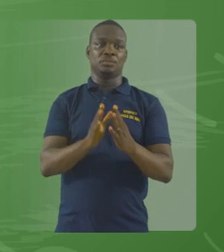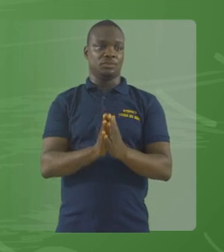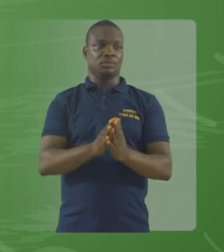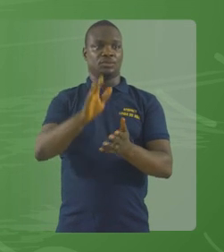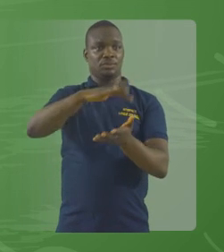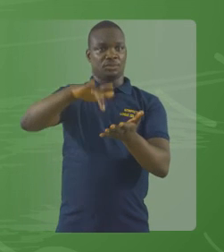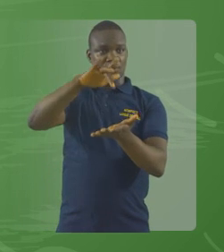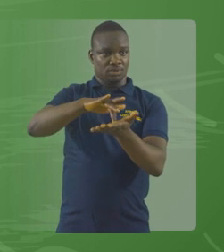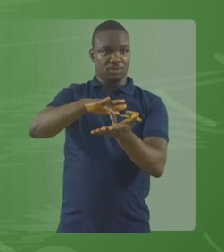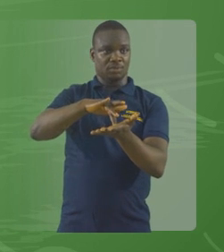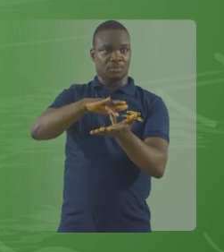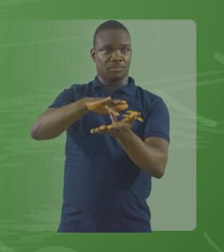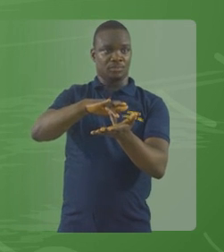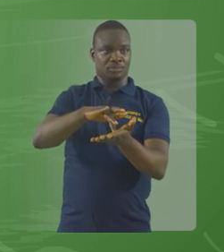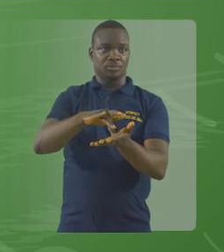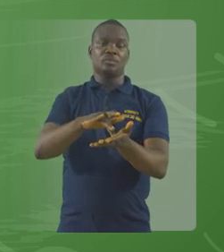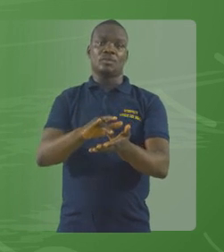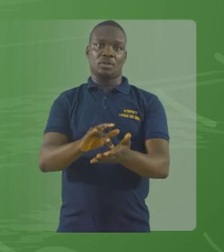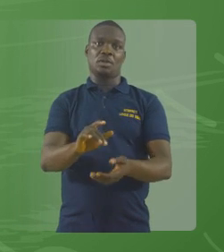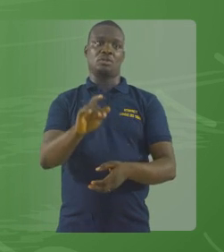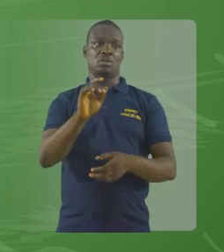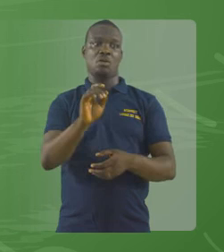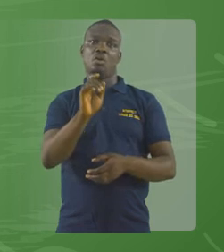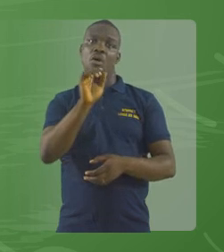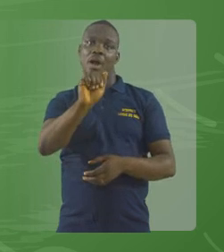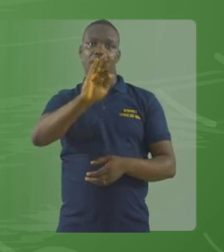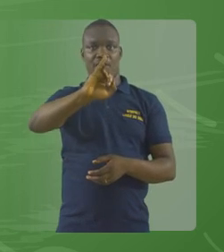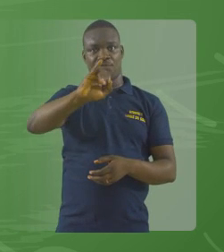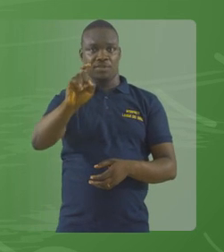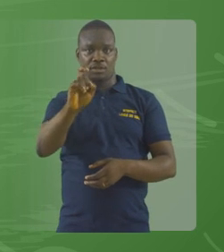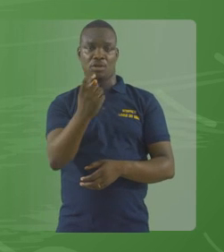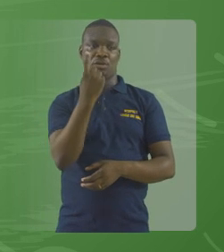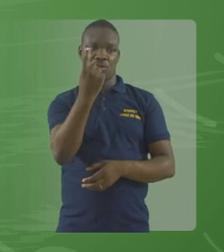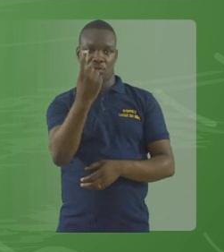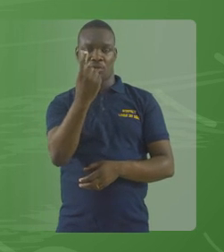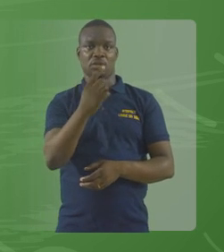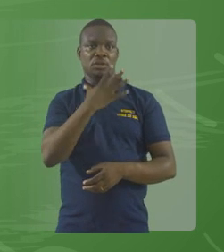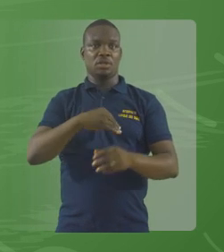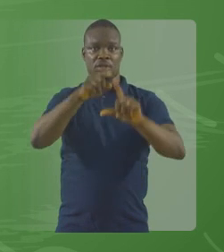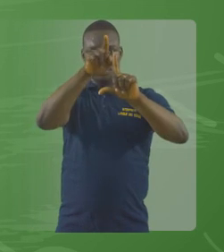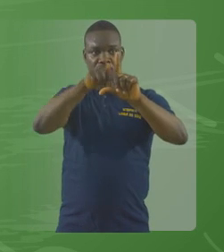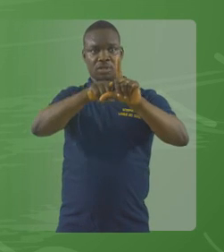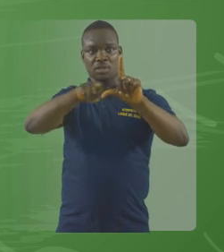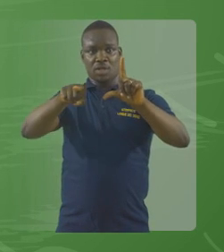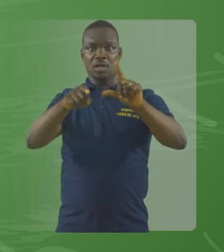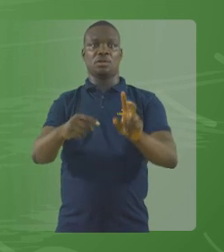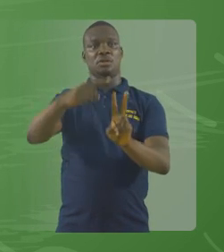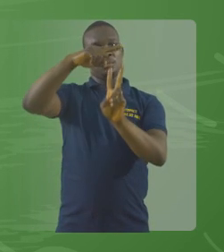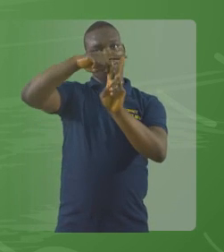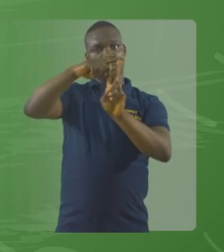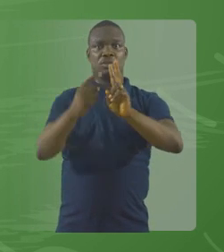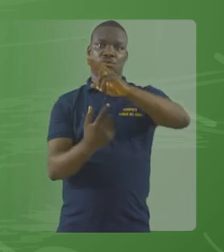de centre, le point d'affixe 1 et d'angle pi sur 3.